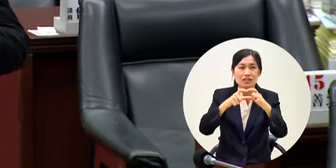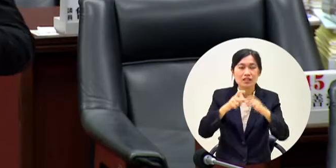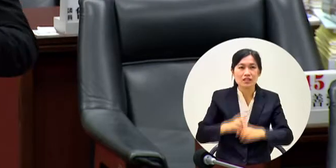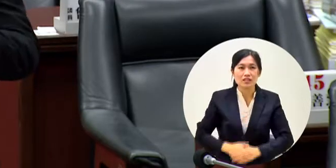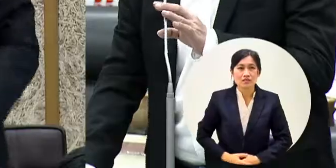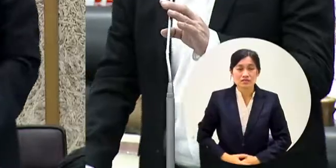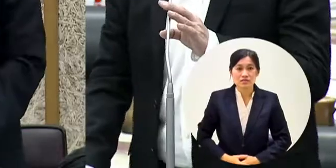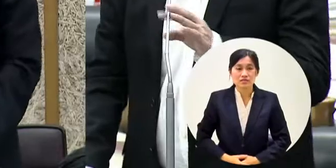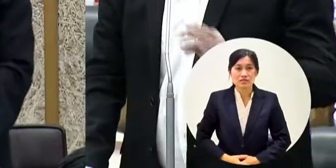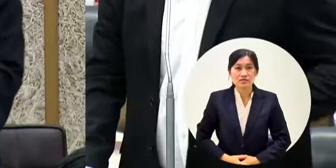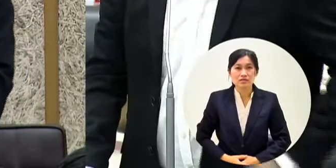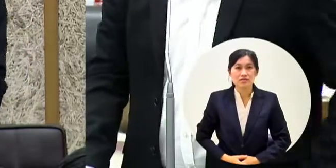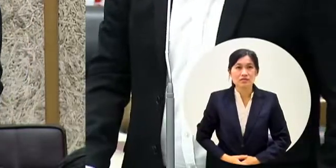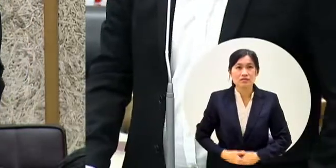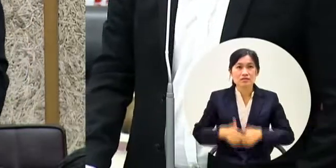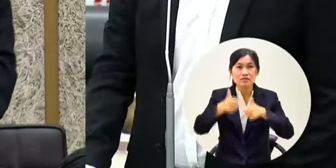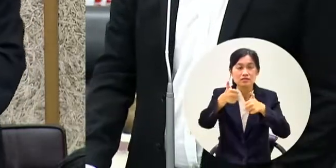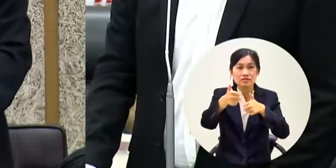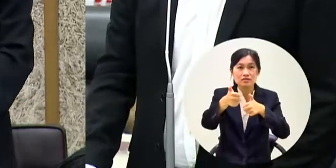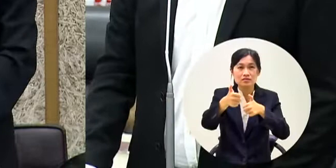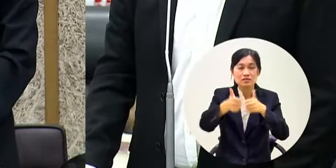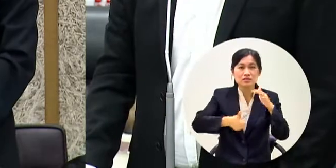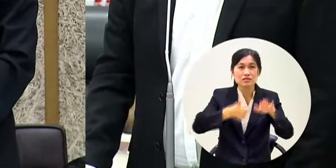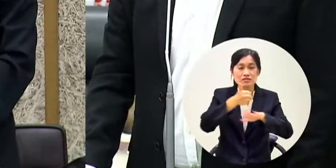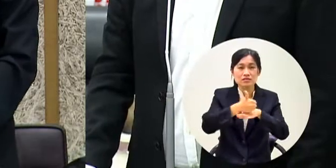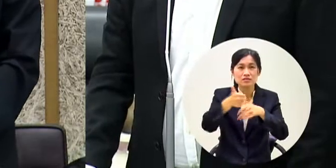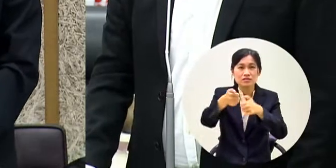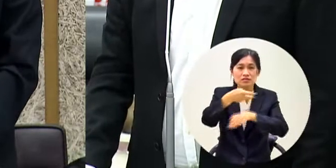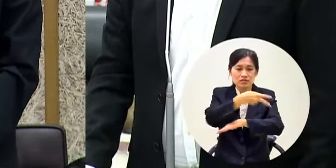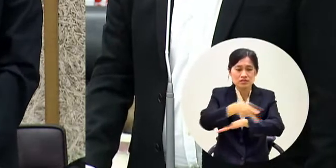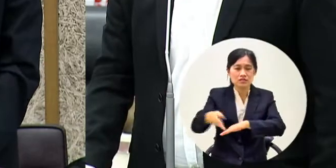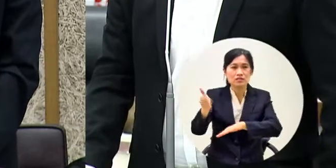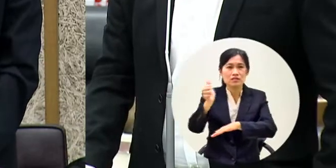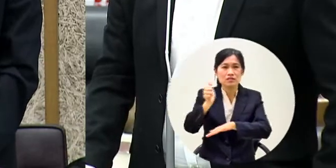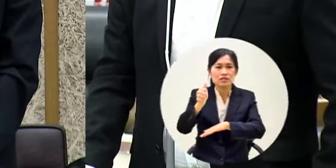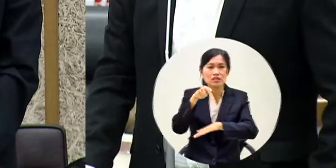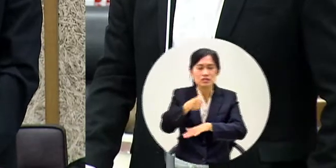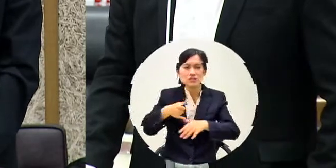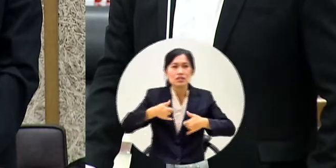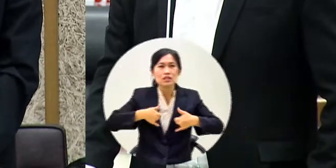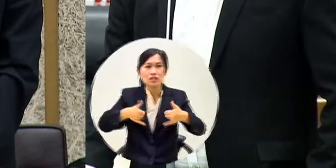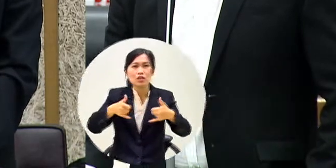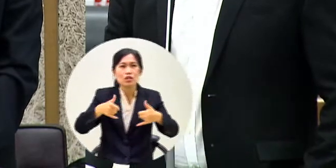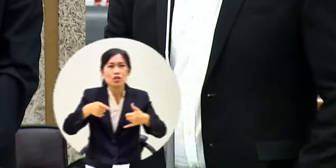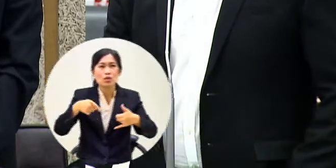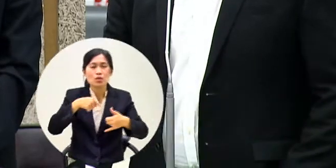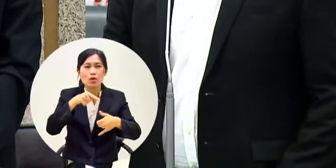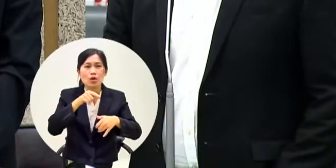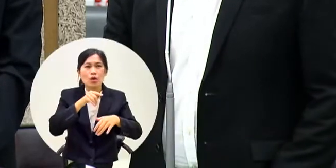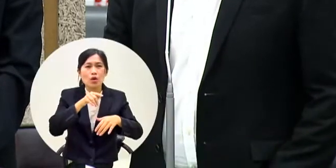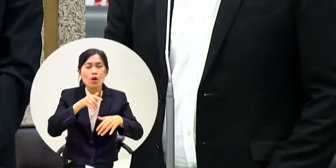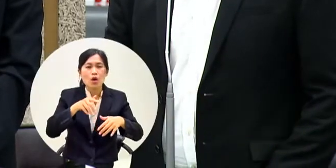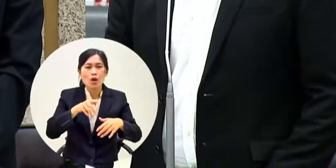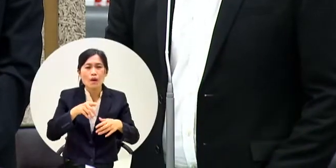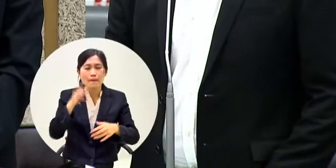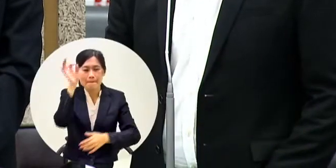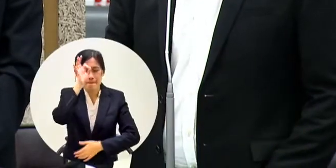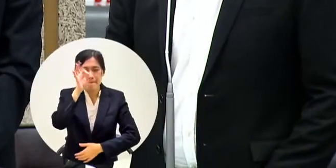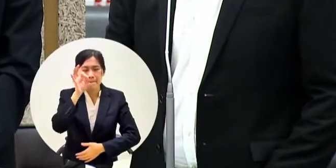好，谢谢主席，谢谢江议员哈。这条路呢，我们会会同那个水利局，